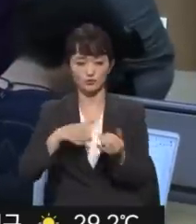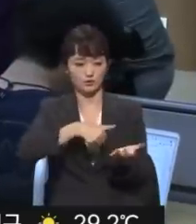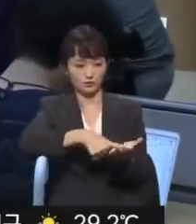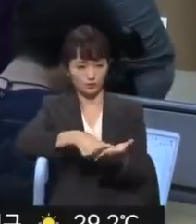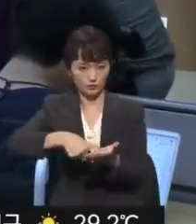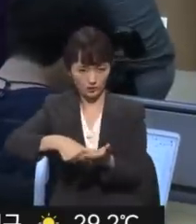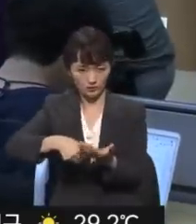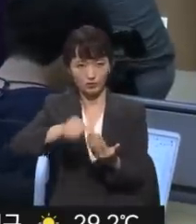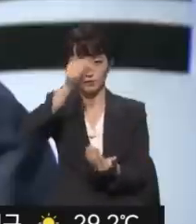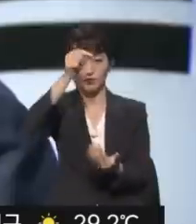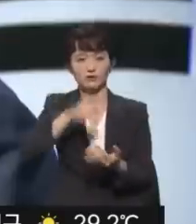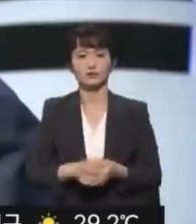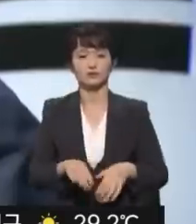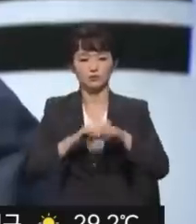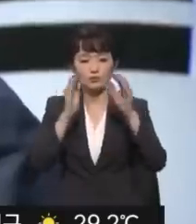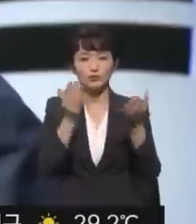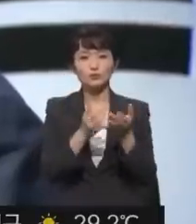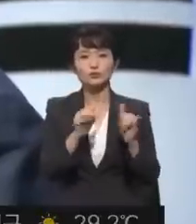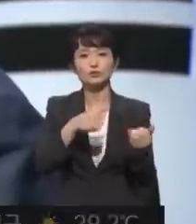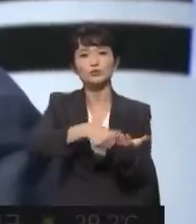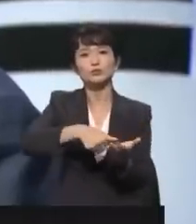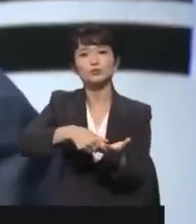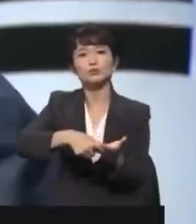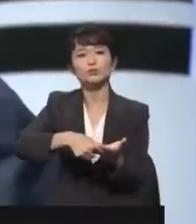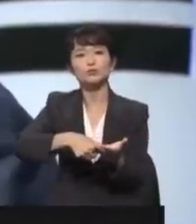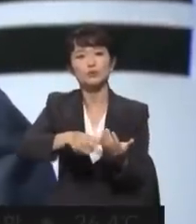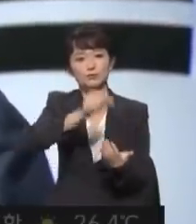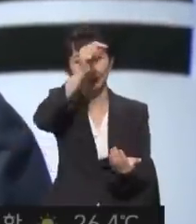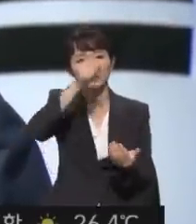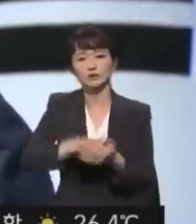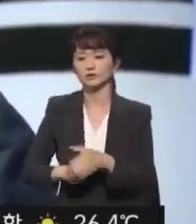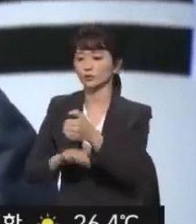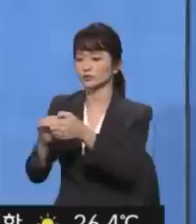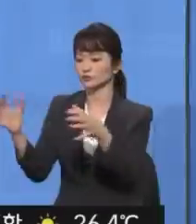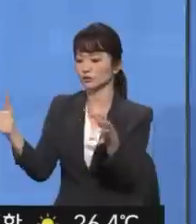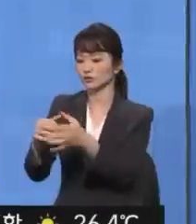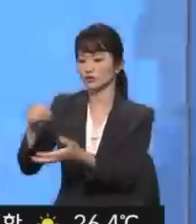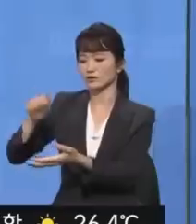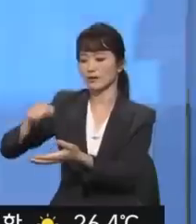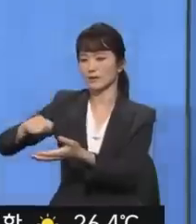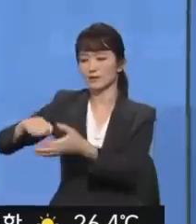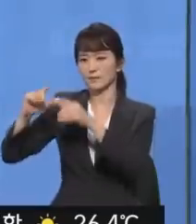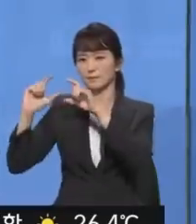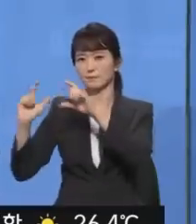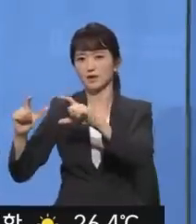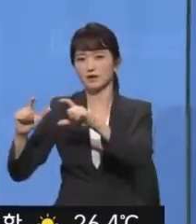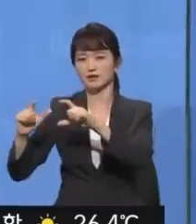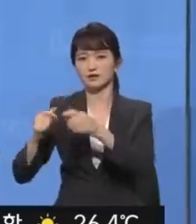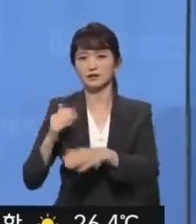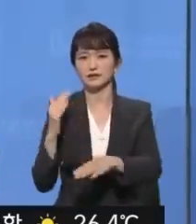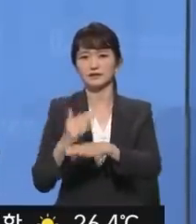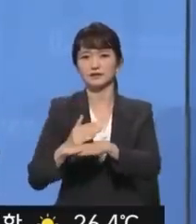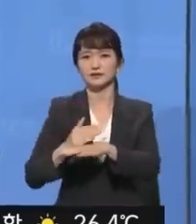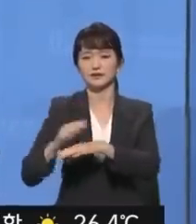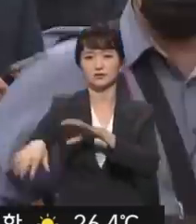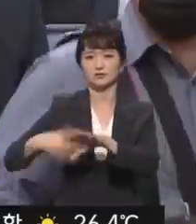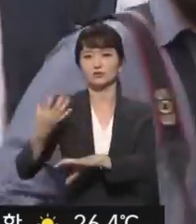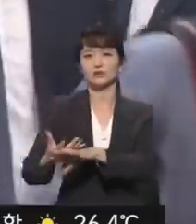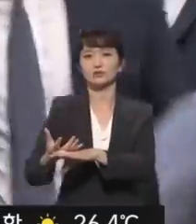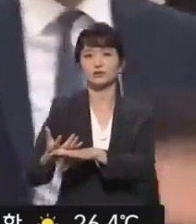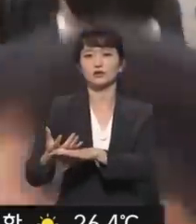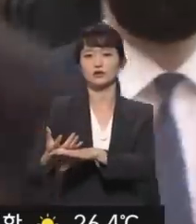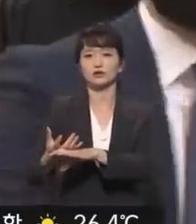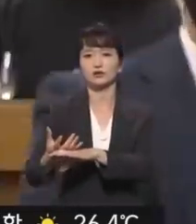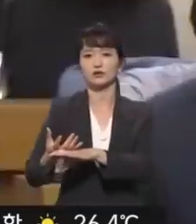겁니다 예 1 이정 고민이 뽑는 걸 어떻게 50명이 모여 가지고 땅땅 다 하는거 방법 쿠데타를 일으키고 이것이 정당의 자유권 이라고 포장을